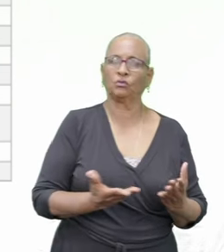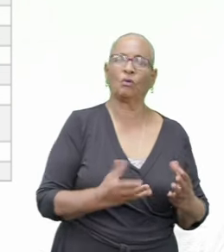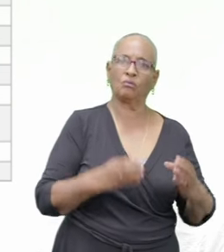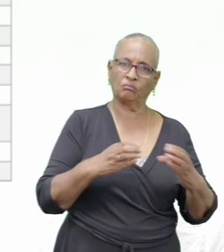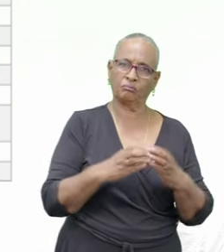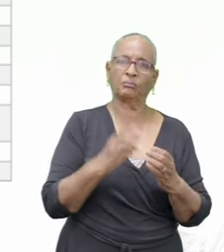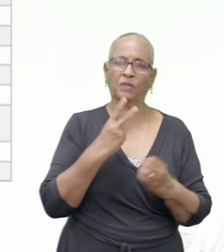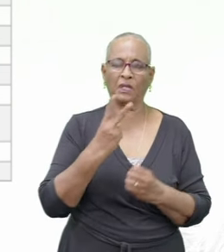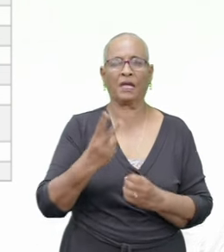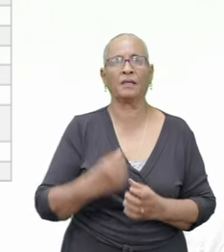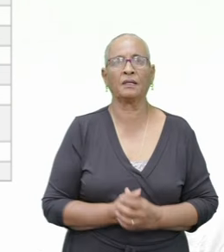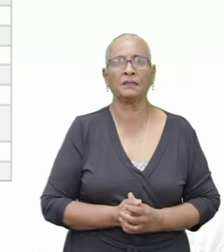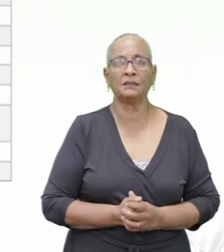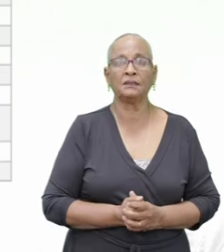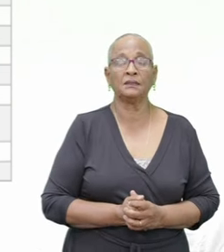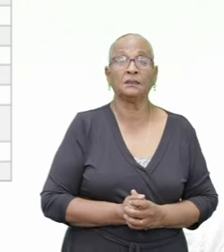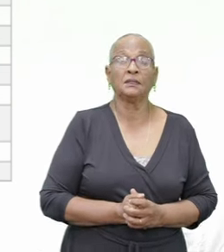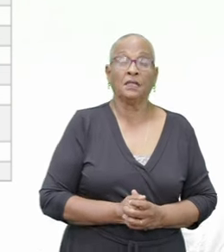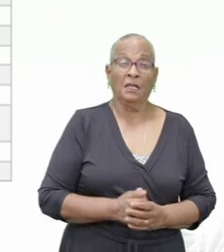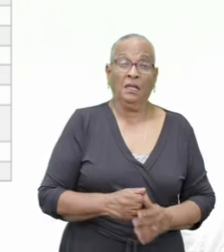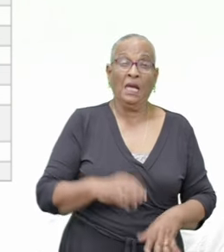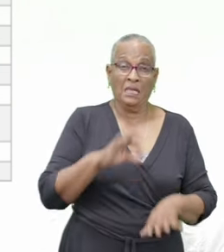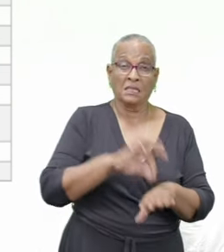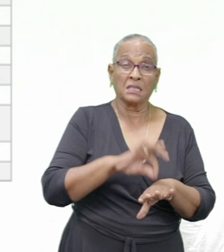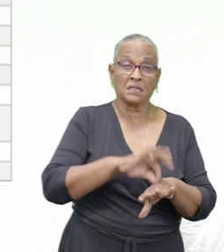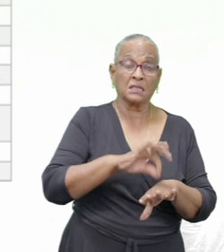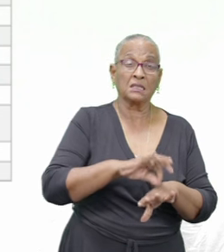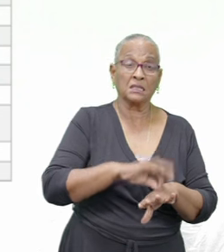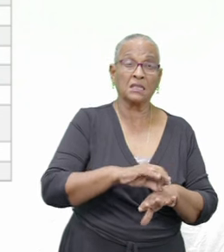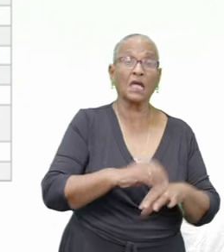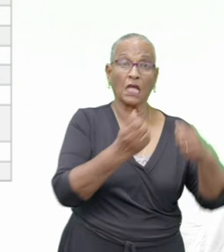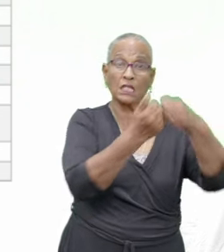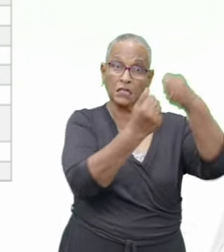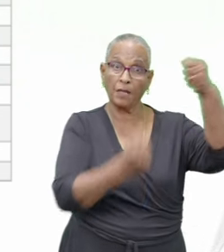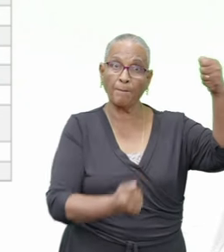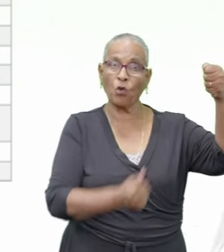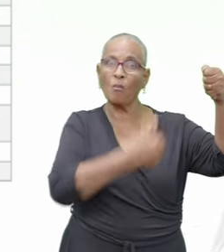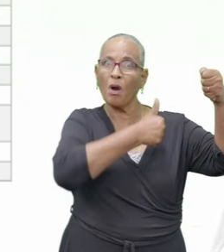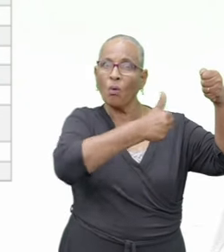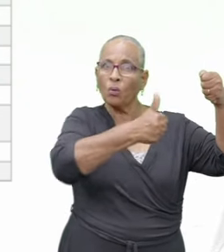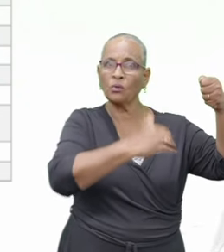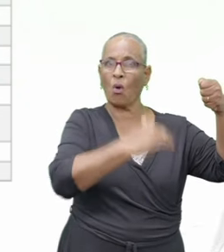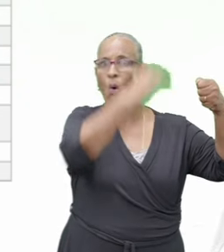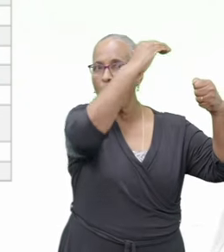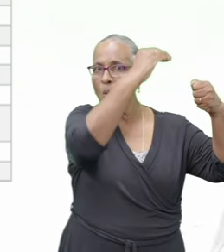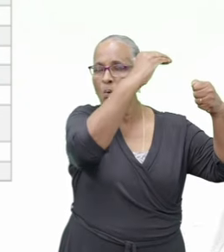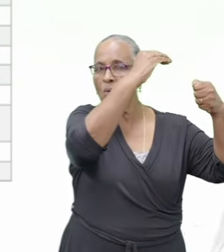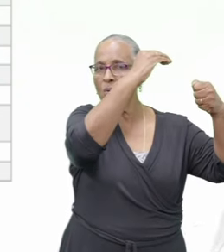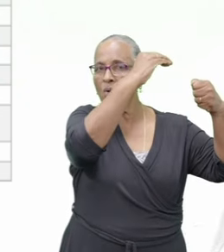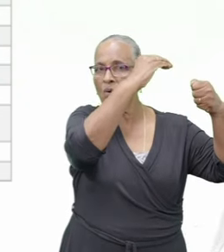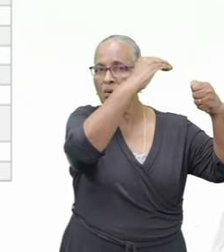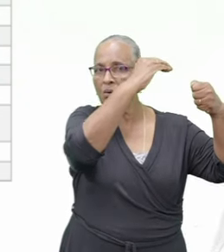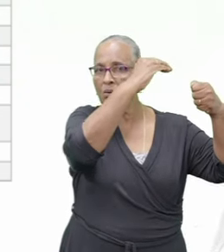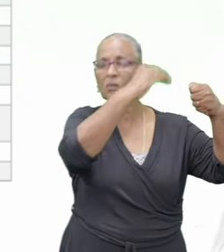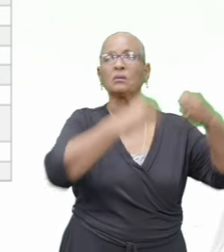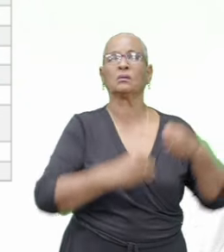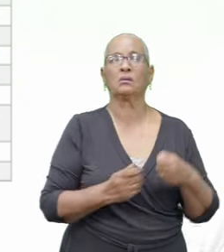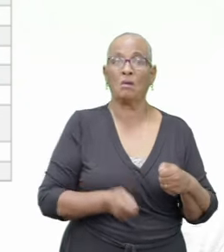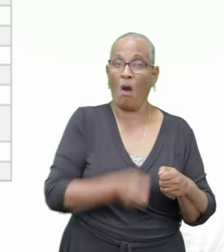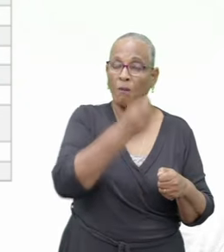mee. Zijn verpleegkundigen met een extra diploma of een extra skill. Die is bijgebracht middels een